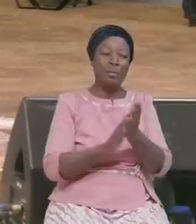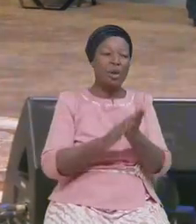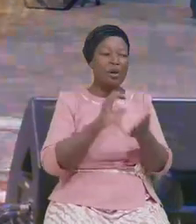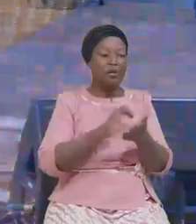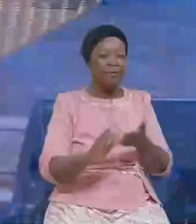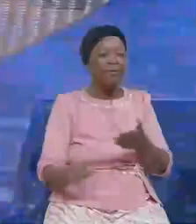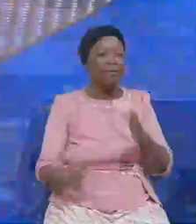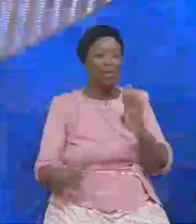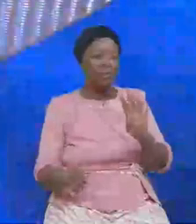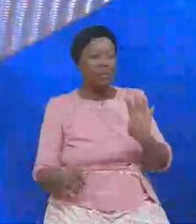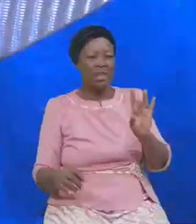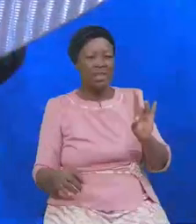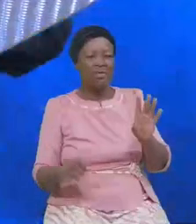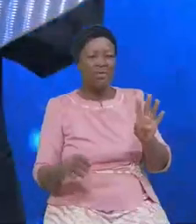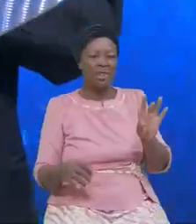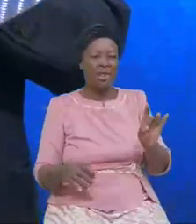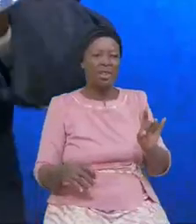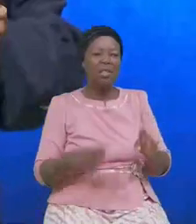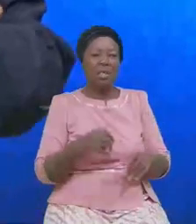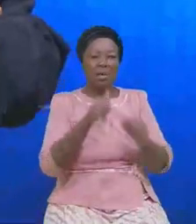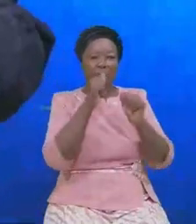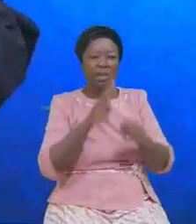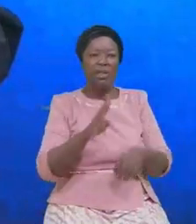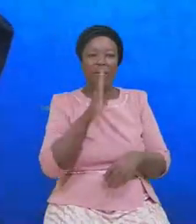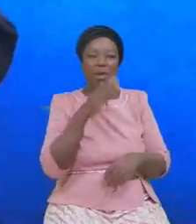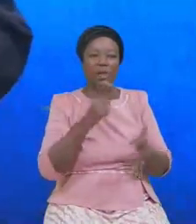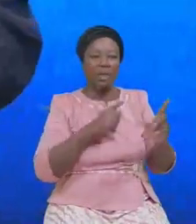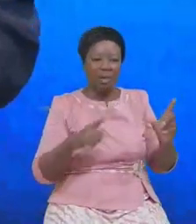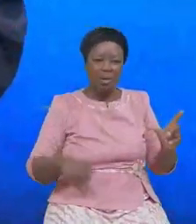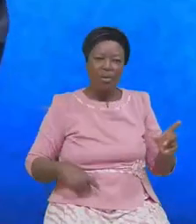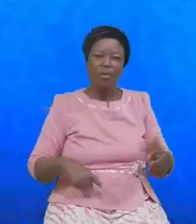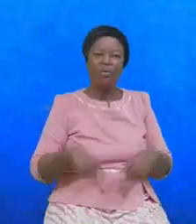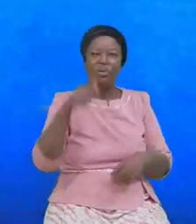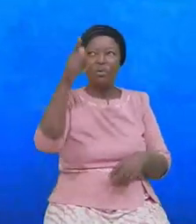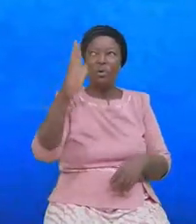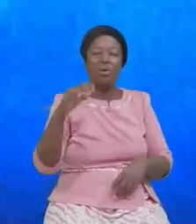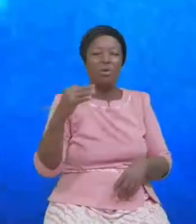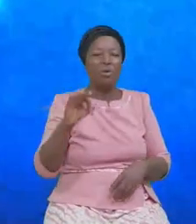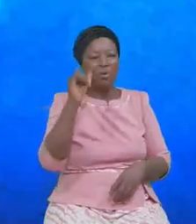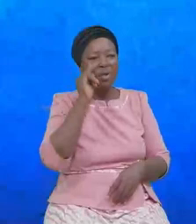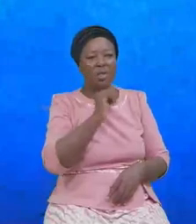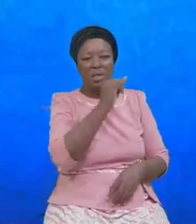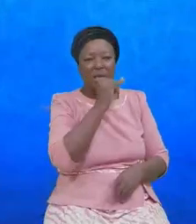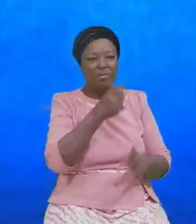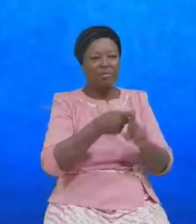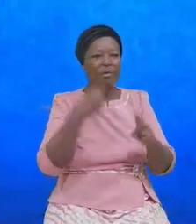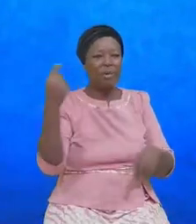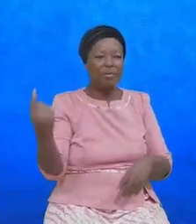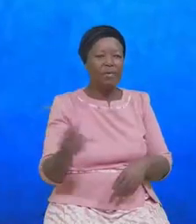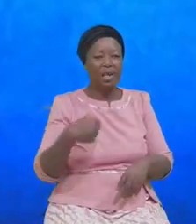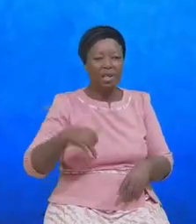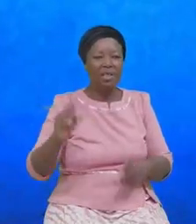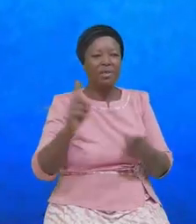Le dernier verset, 48, béni soit l'Éternel, le Dieu d'Israël, d'éternité en